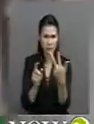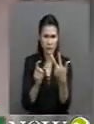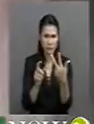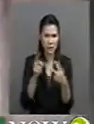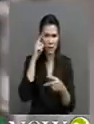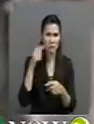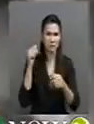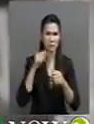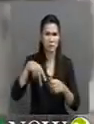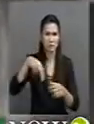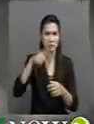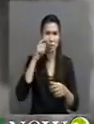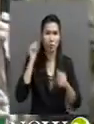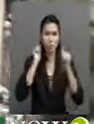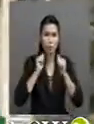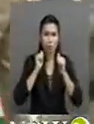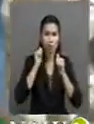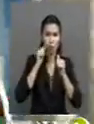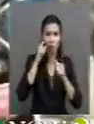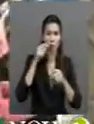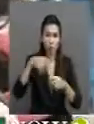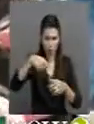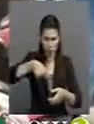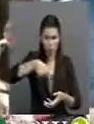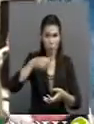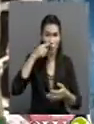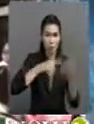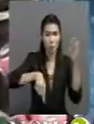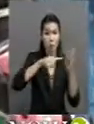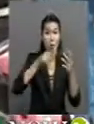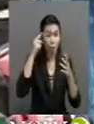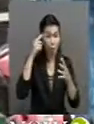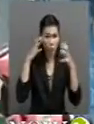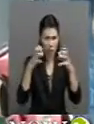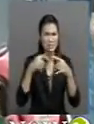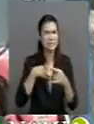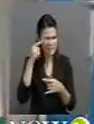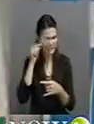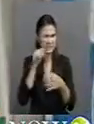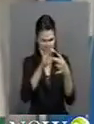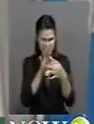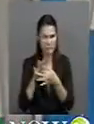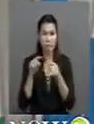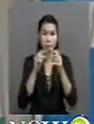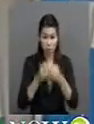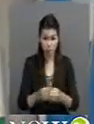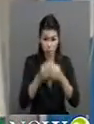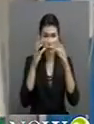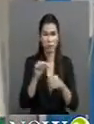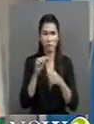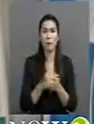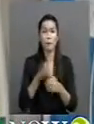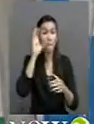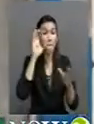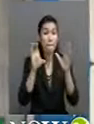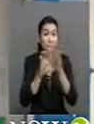ถือถุงครับแล้วก็เดินไปรอบเมืองหัวหินนะฮะคาดว่าน่าจะเกี่ยวข้องกับเหตุระเบิดที่เกิดขึ้นโดยภาพที่